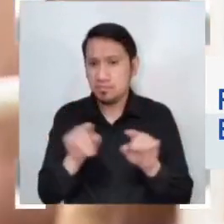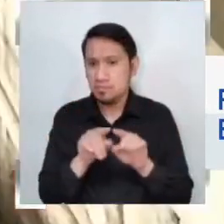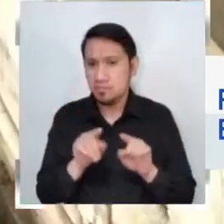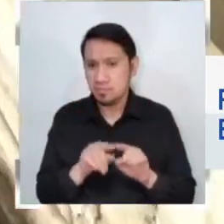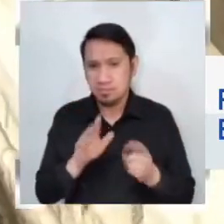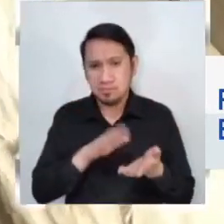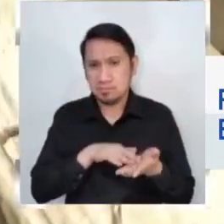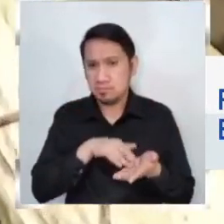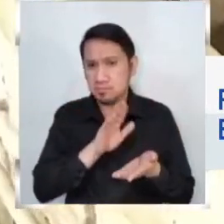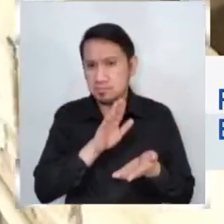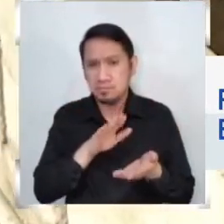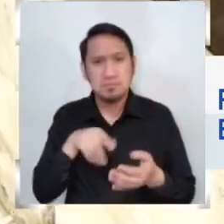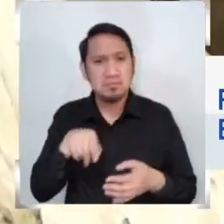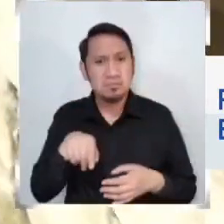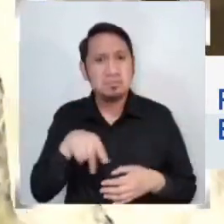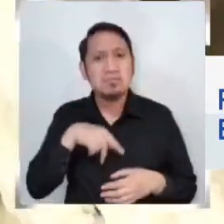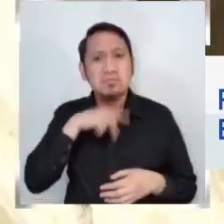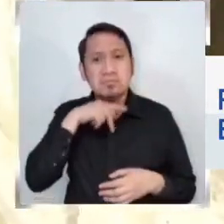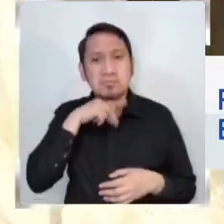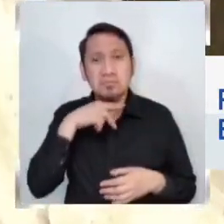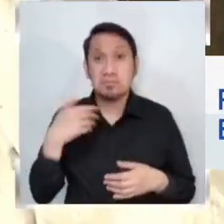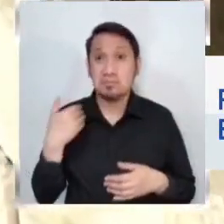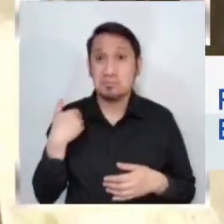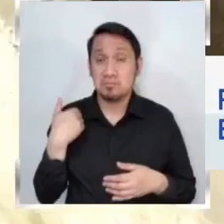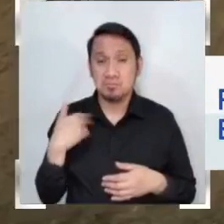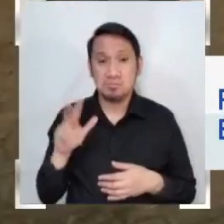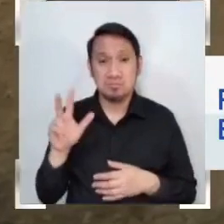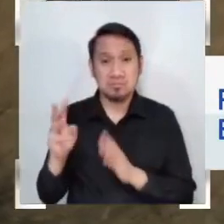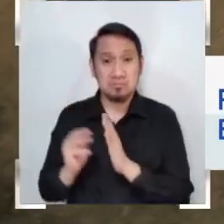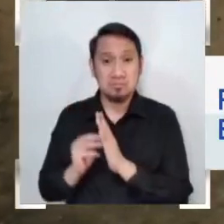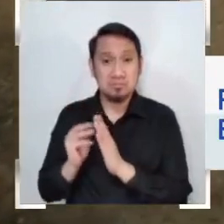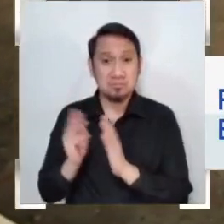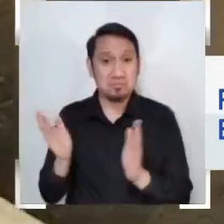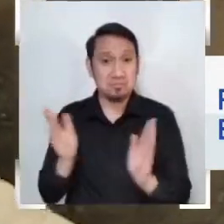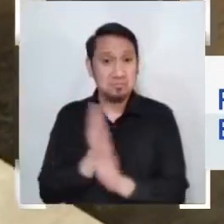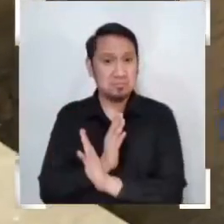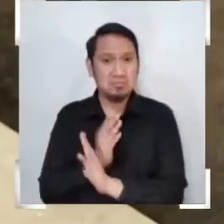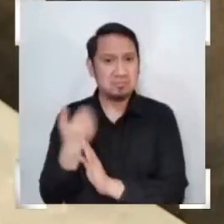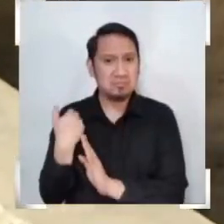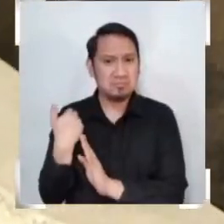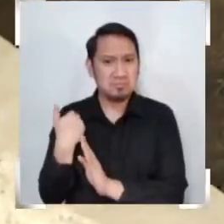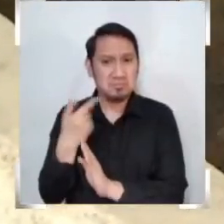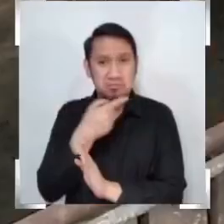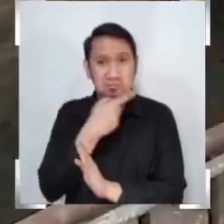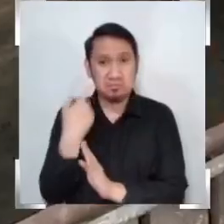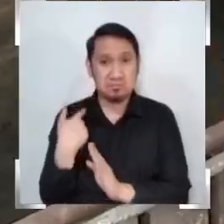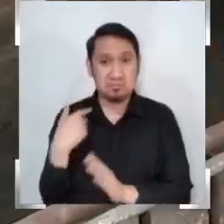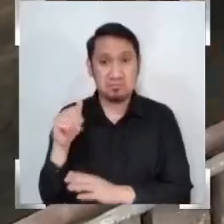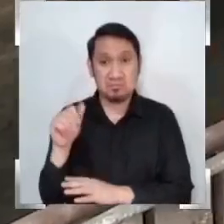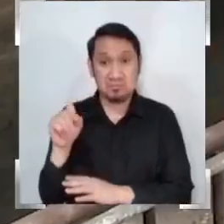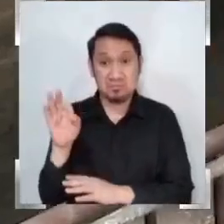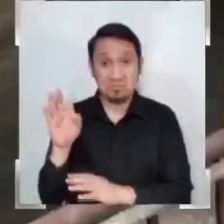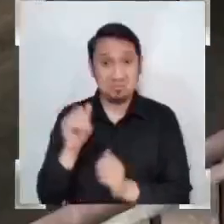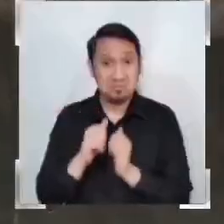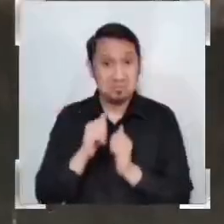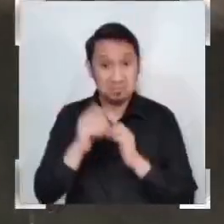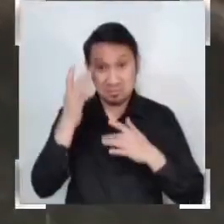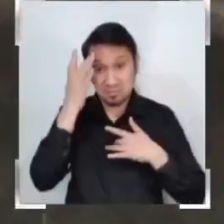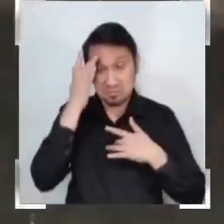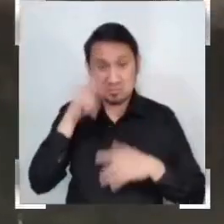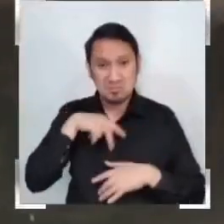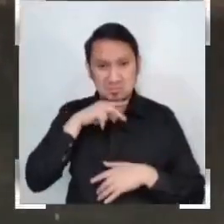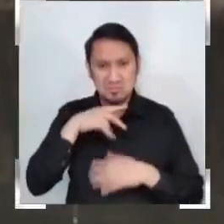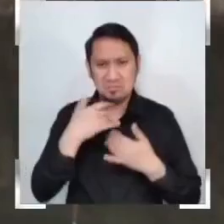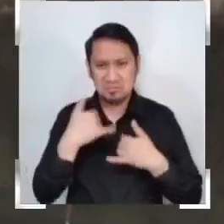baboy. Hindi pa nga napapalitan ng 3 million na baboy na nawala nung unang tumamang African swine fever. Kumakalat pa rin ang ASF sa